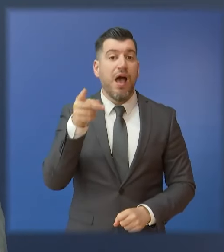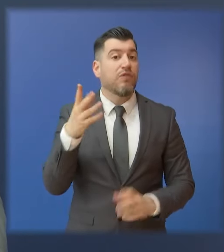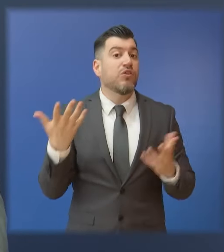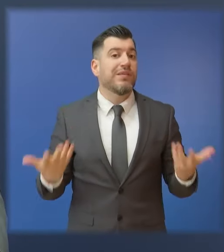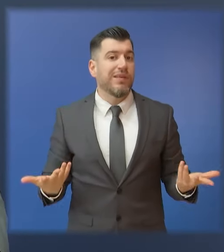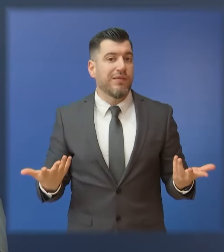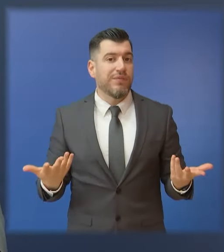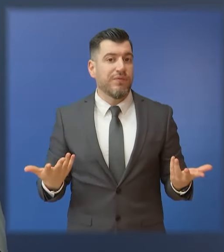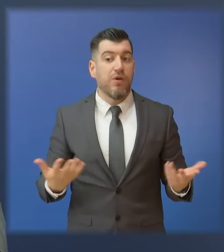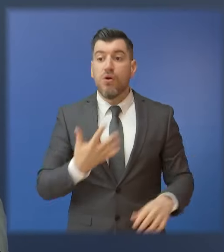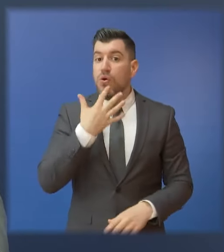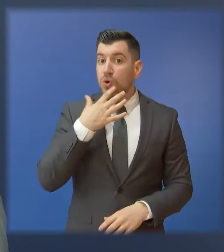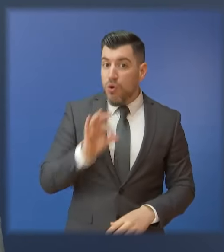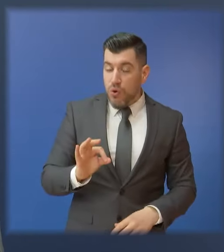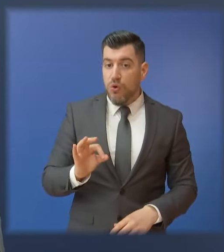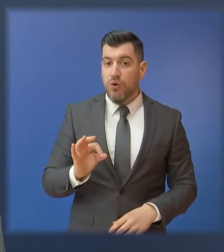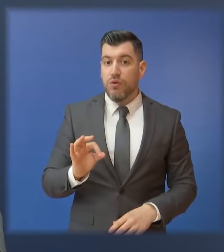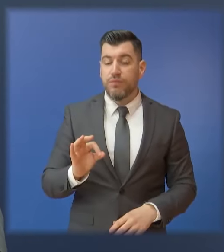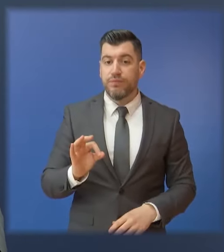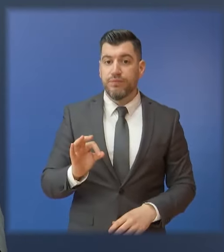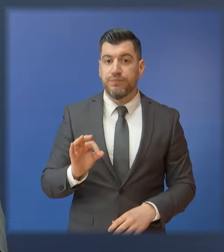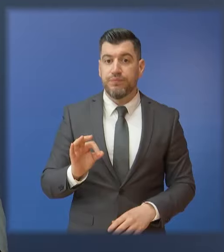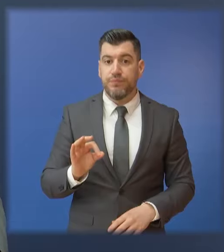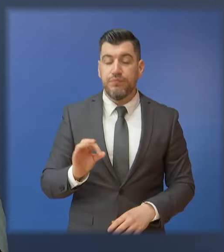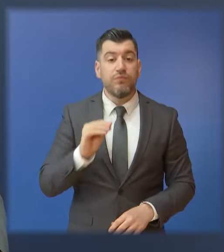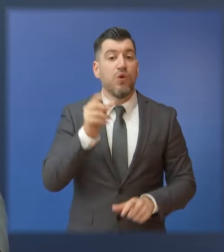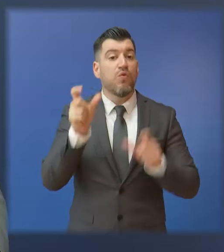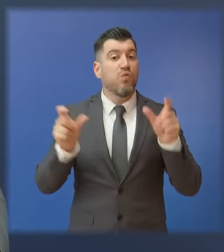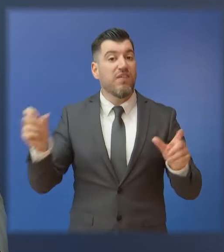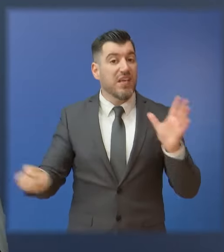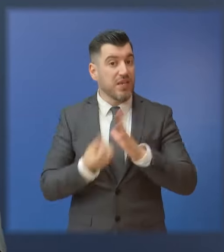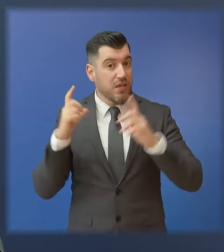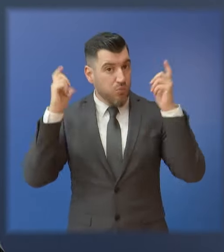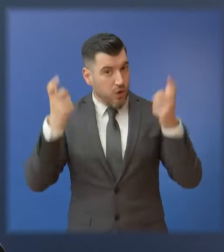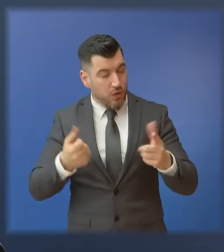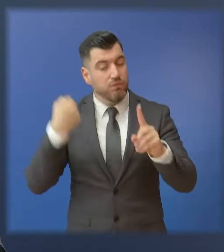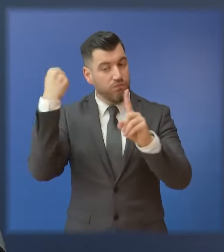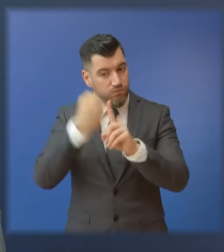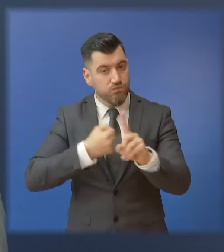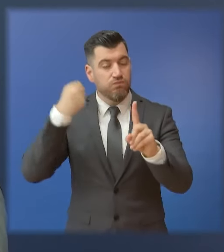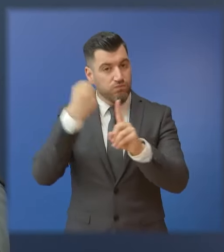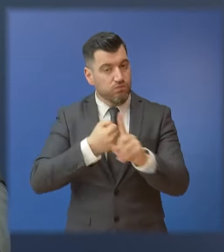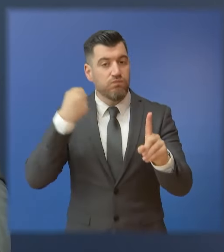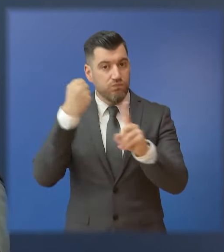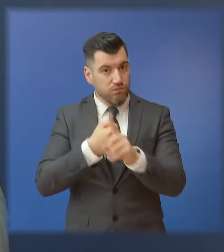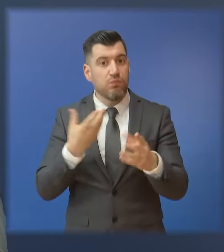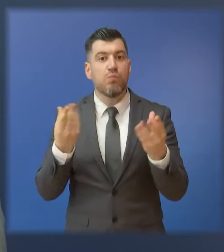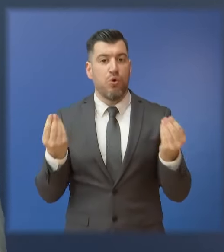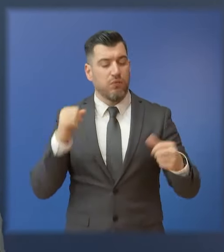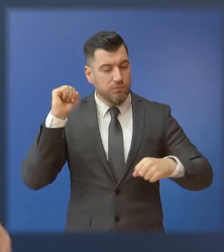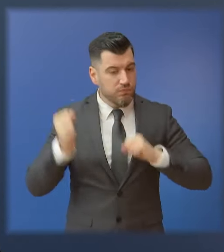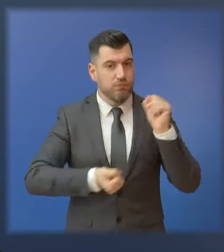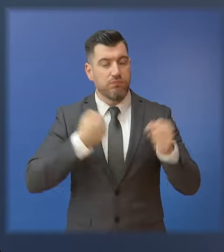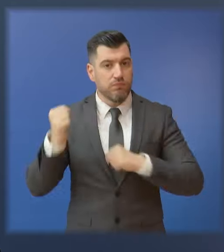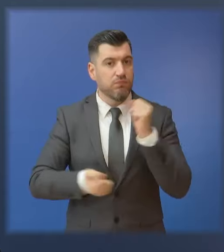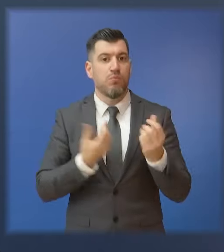στον αγώνα που δίνουν οι εκπρόσωποι ε στο ελληνικό κοινοβούλιο από όλη την ελλάδα οι βουλευτές μας ε προφανώς τα μέλη της νέας